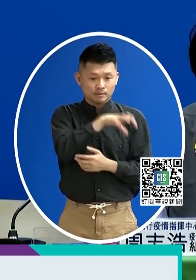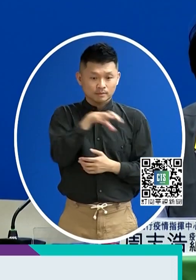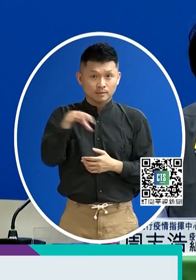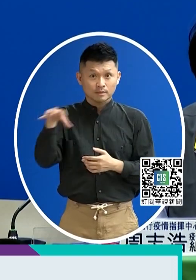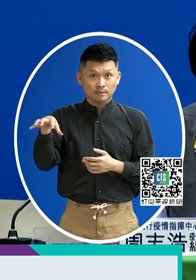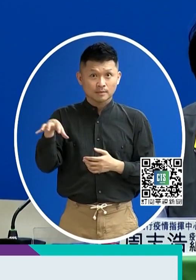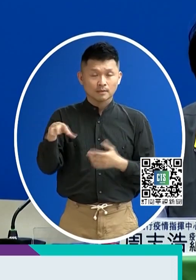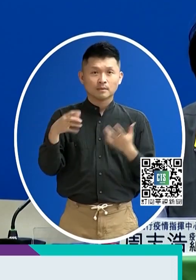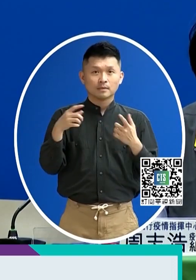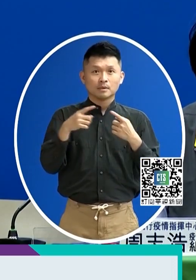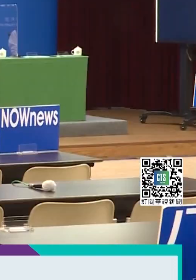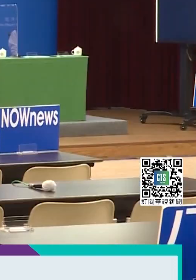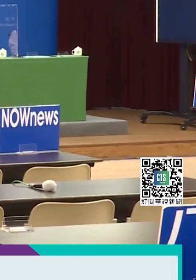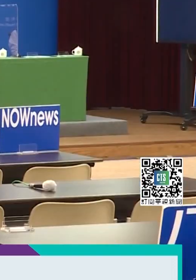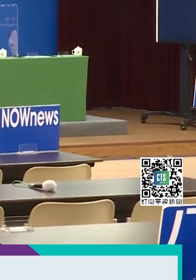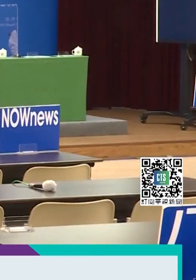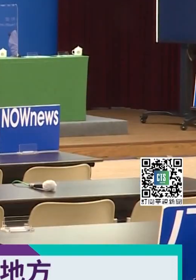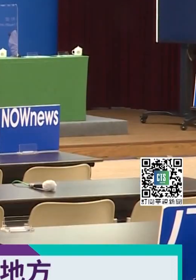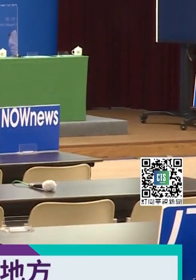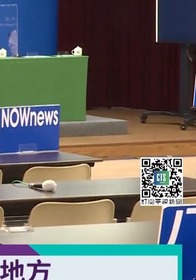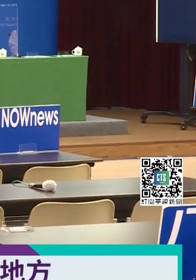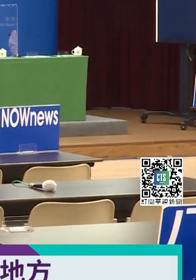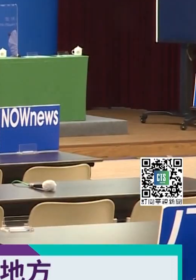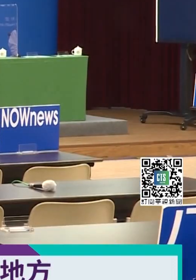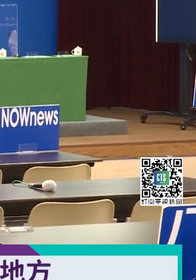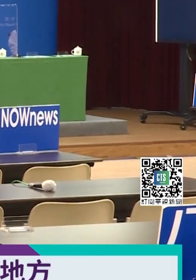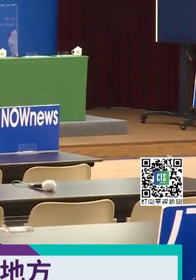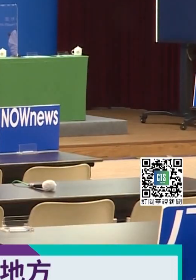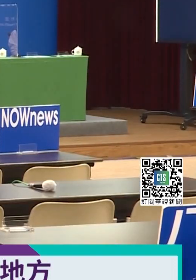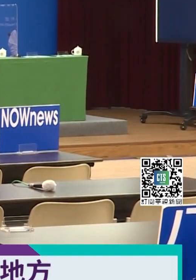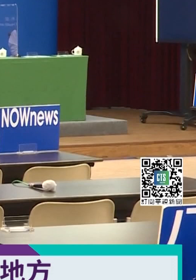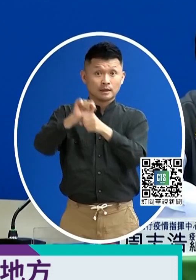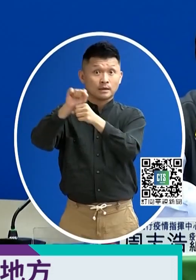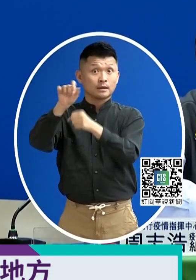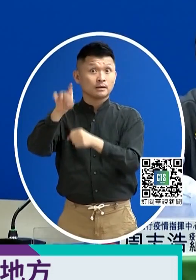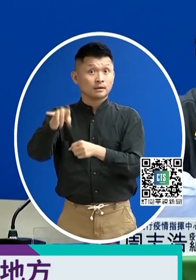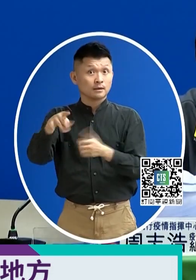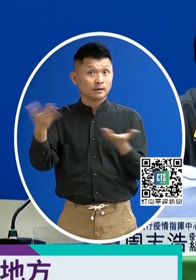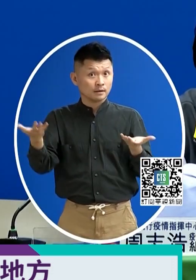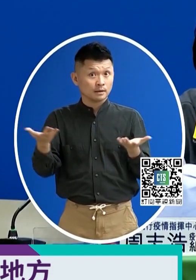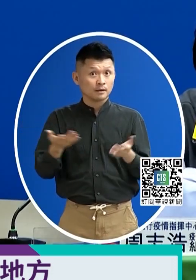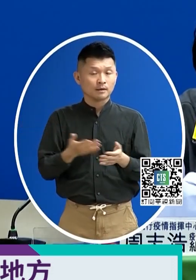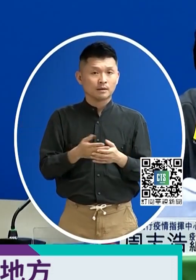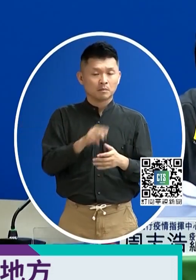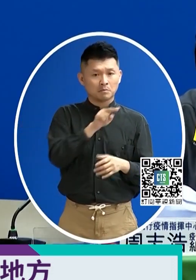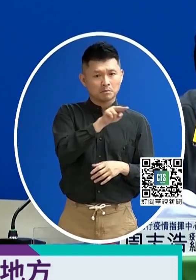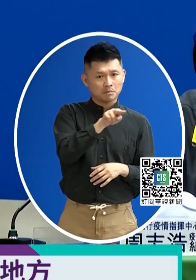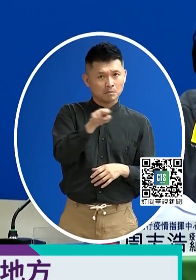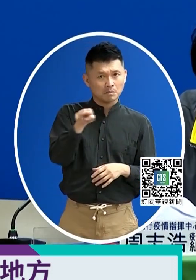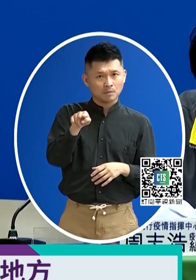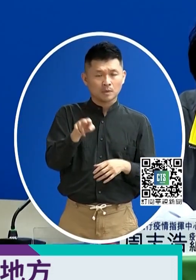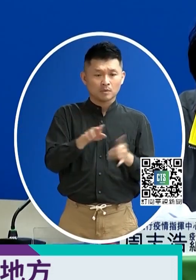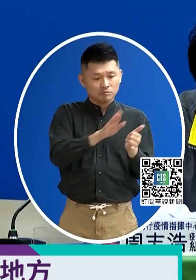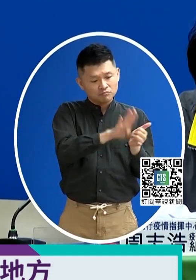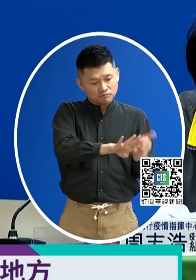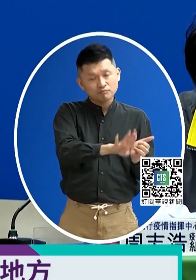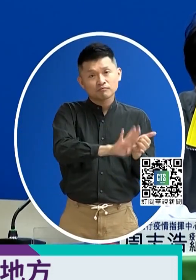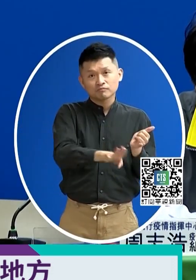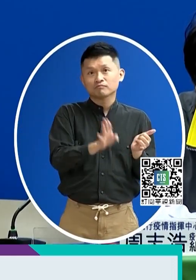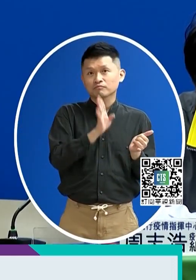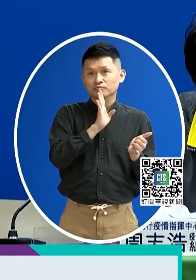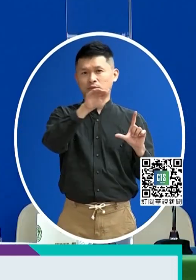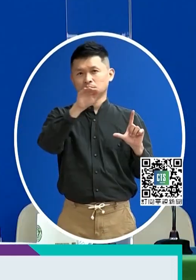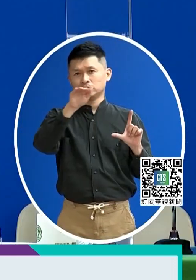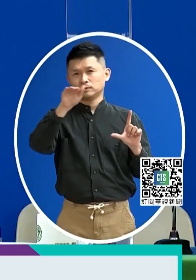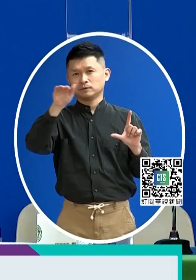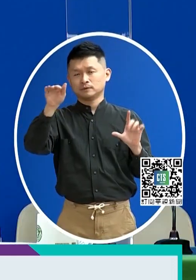下降的趋势为主啦，但是有比较增加的地方哈，在出现的时候看起来是在中南部这地方确实是